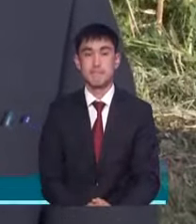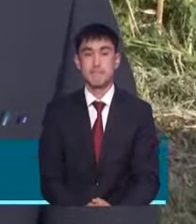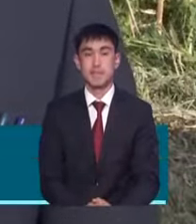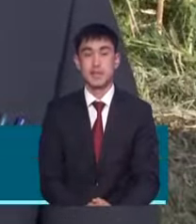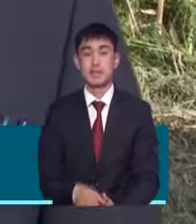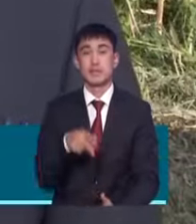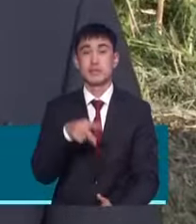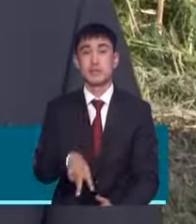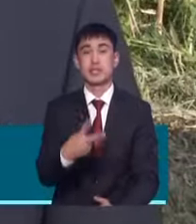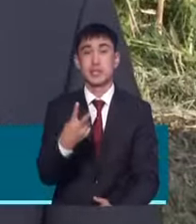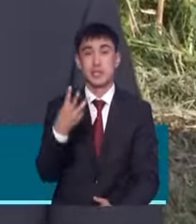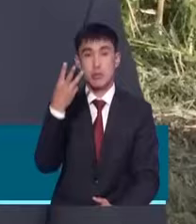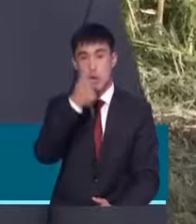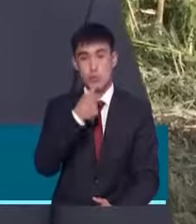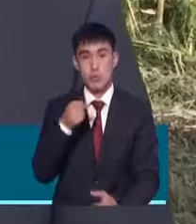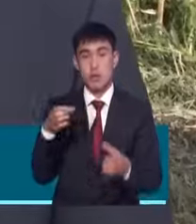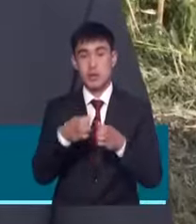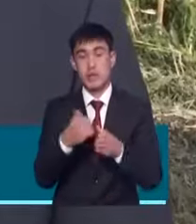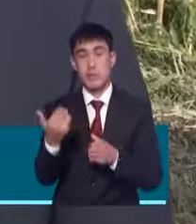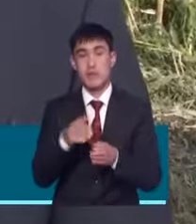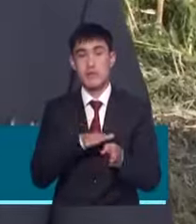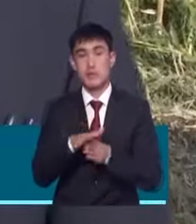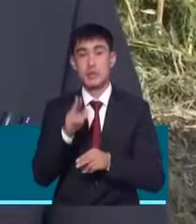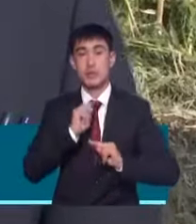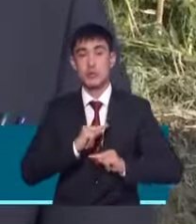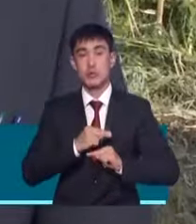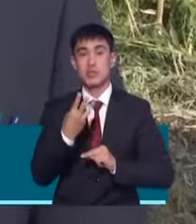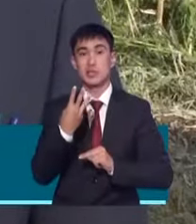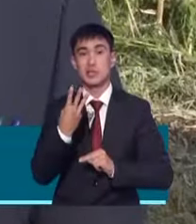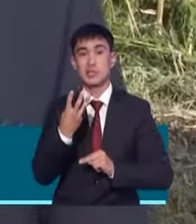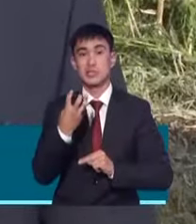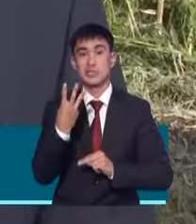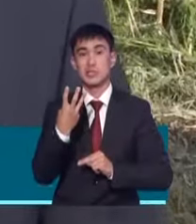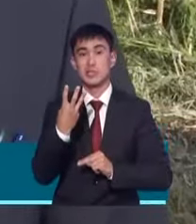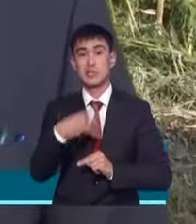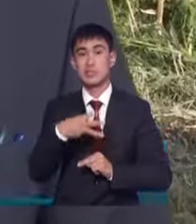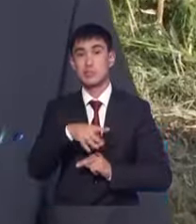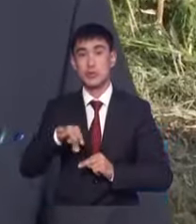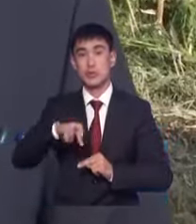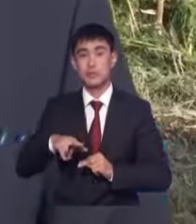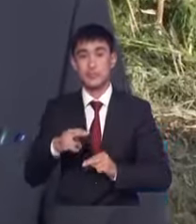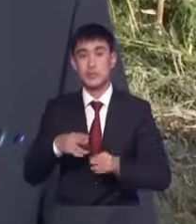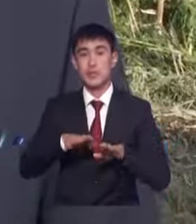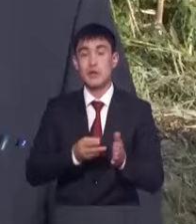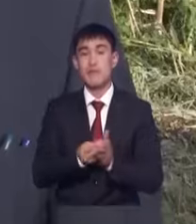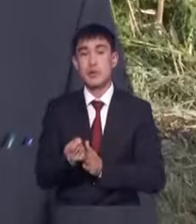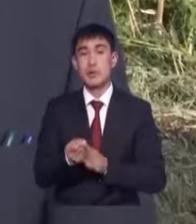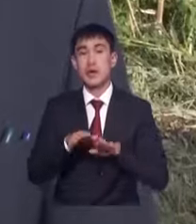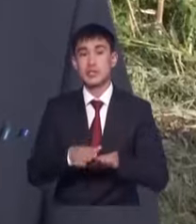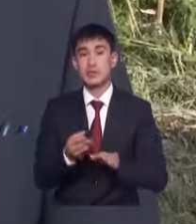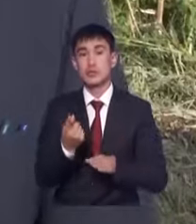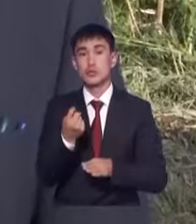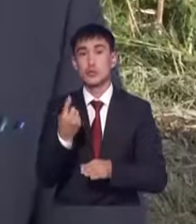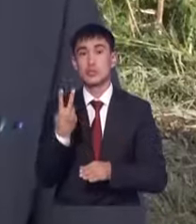В 2023 году подрядная компания выполнила работы на 330 миллионов в этом году. Осталось выплатить